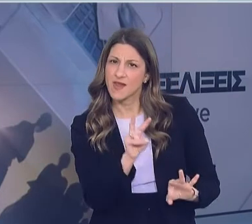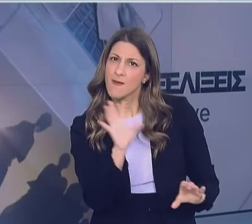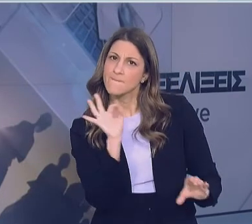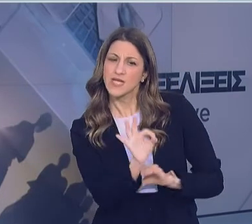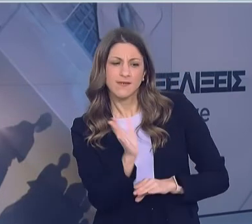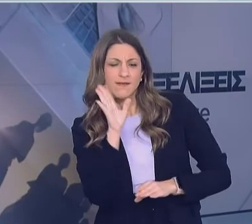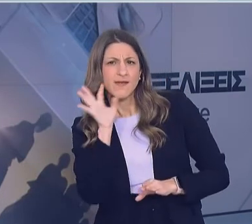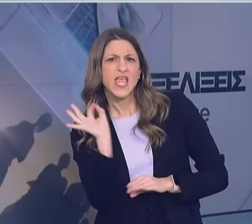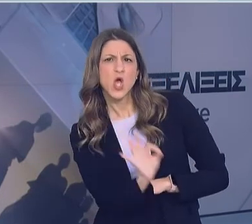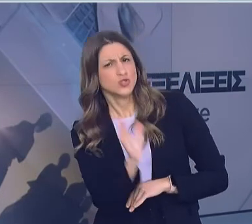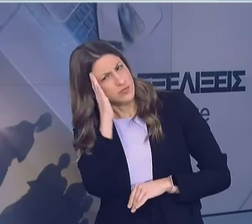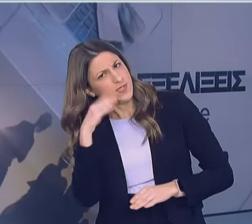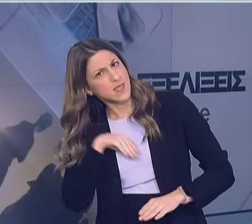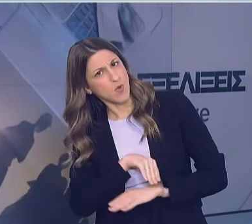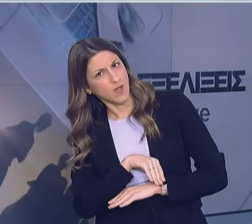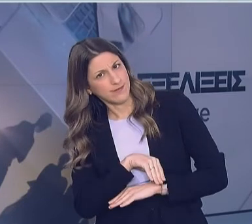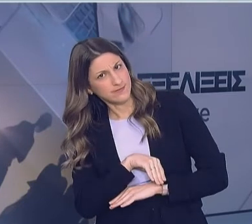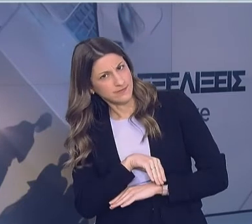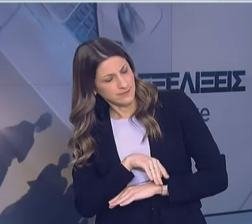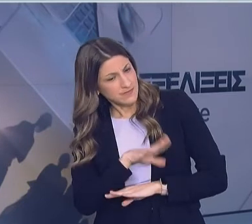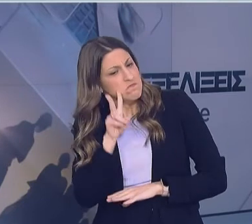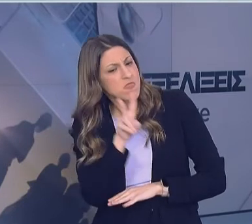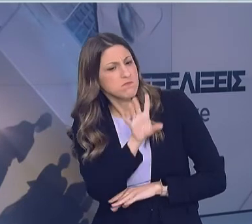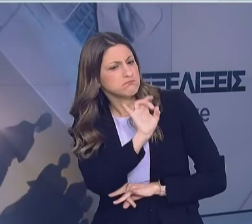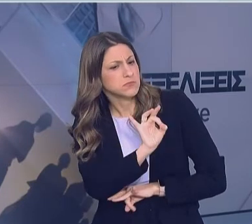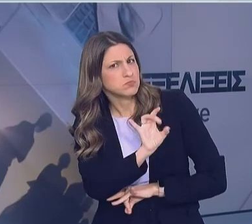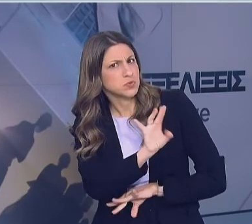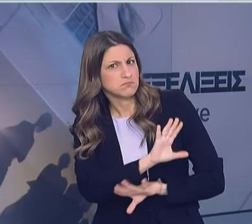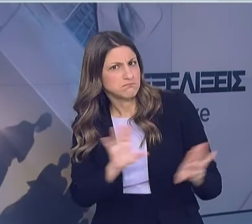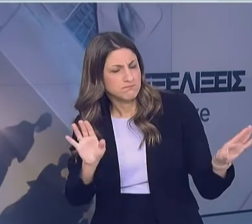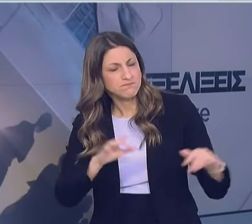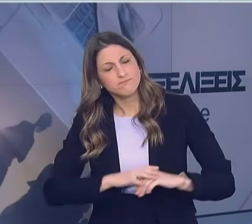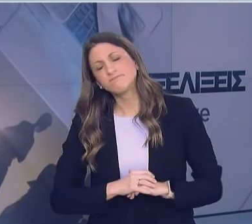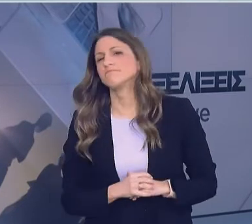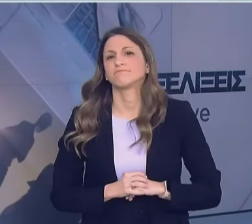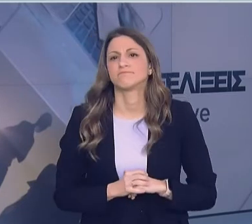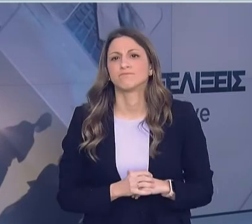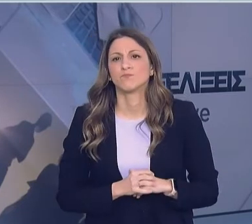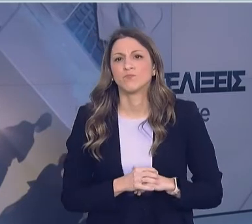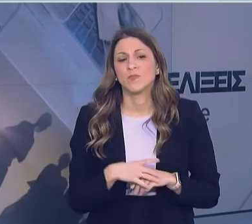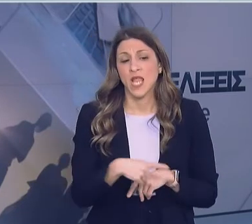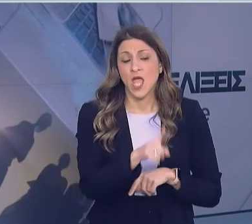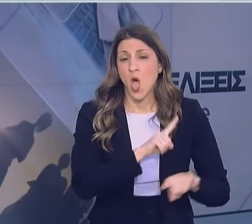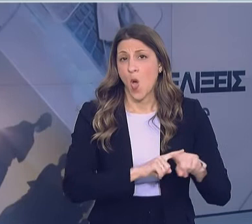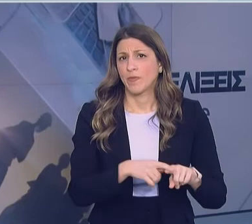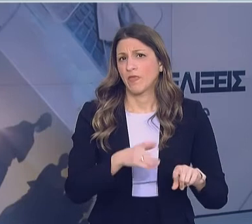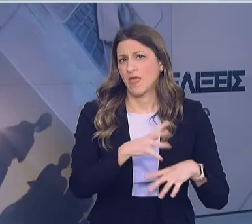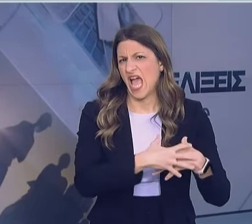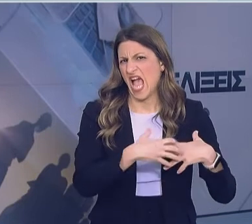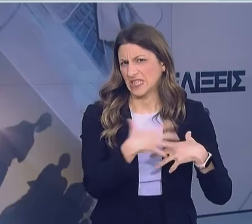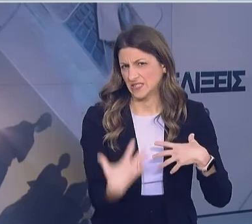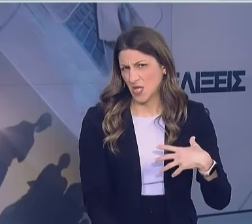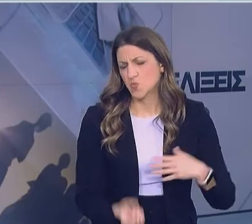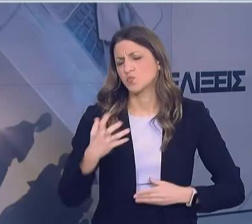πειραματικά μολυσμένες γάτες είχαν ποσότητες του ιού ικανές να μολύνουν τον άνθρωπο. Νομίζω πως οι ιδιοκτήτες γάτας δεν πρέπει να ανησυχούν. Τα